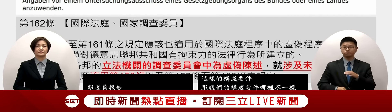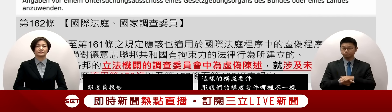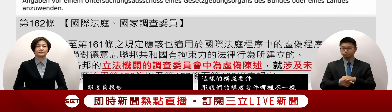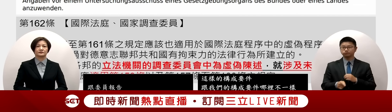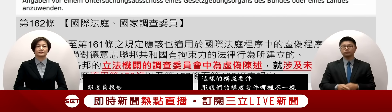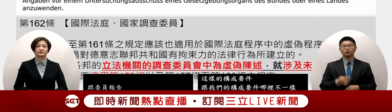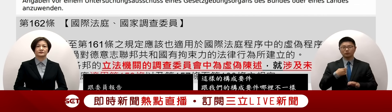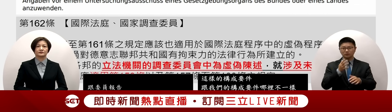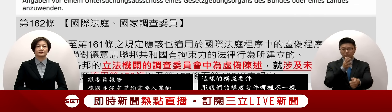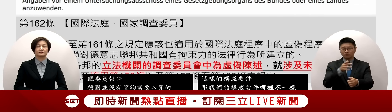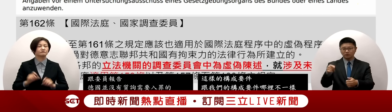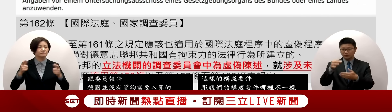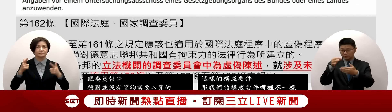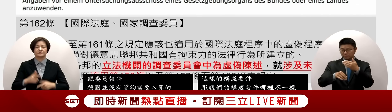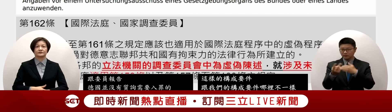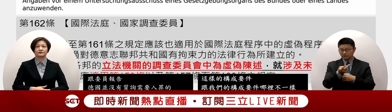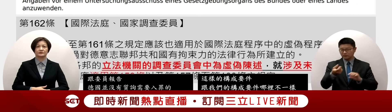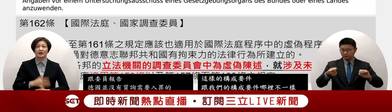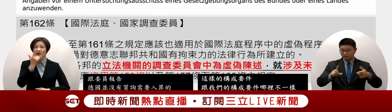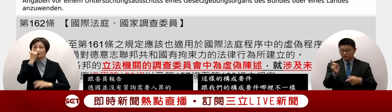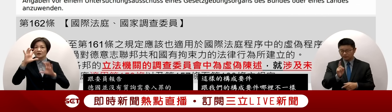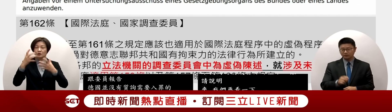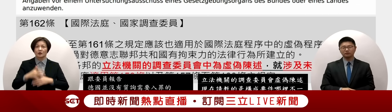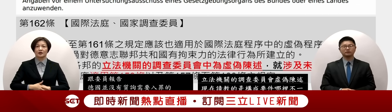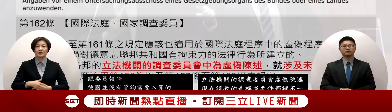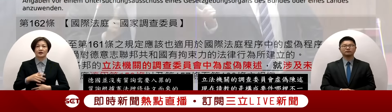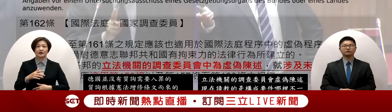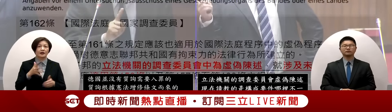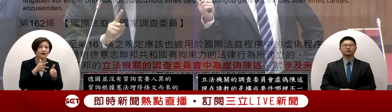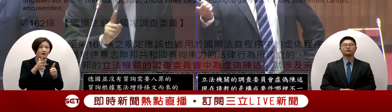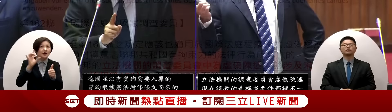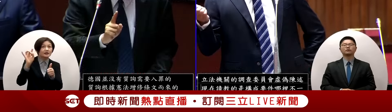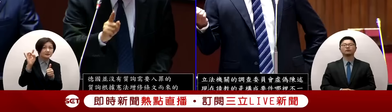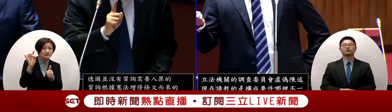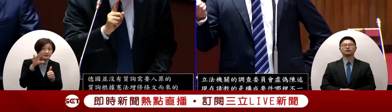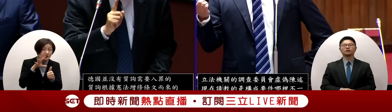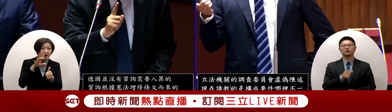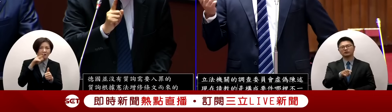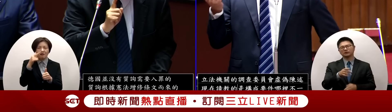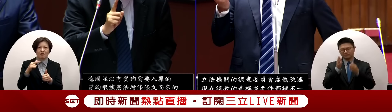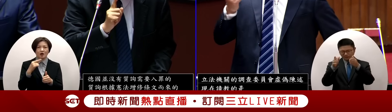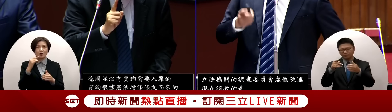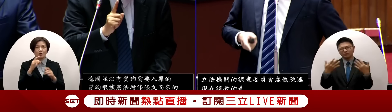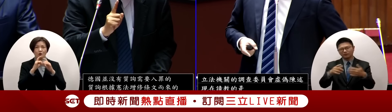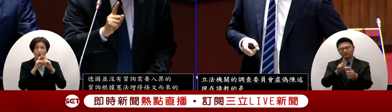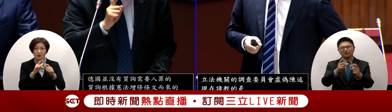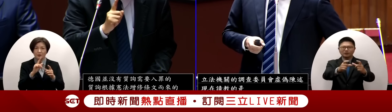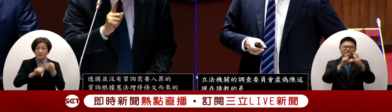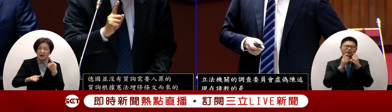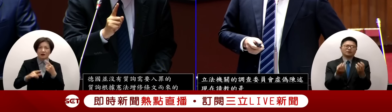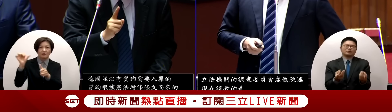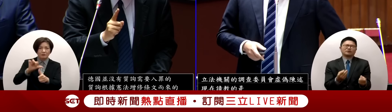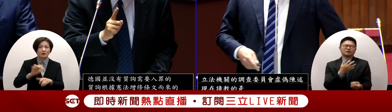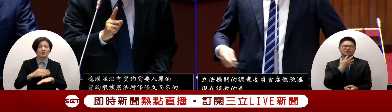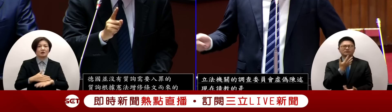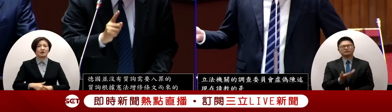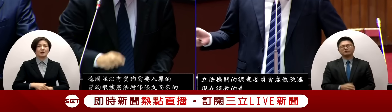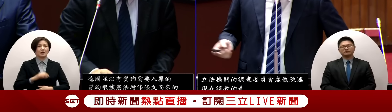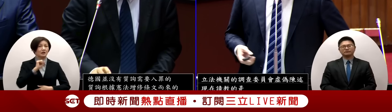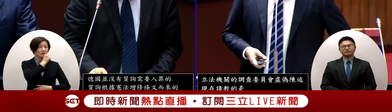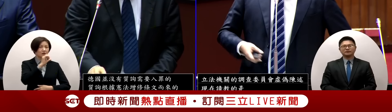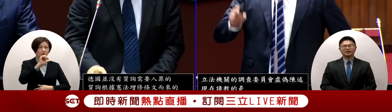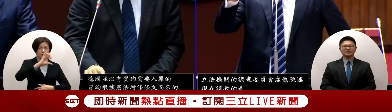嘛？ 不一样，德国并没有用执行当作入罪的一个理由，而且德国是3权分立的，不是我们5权分立